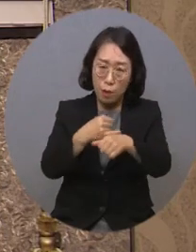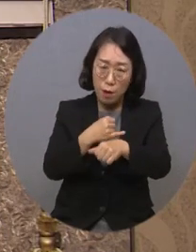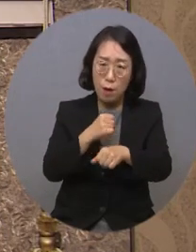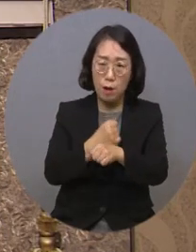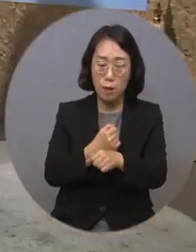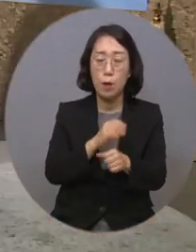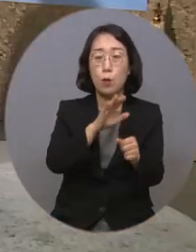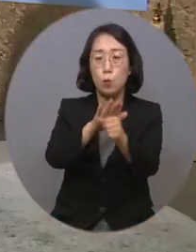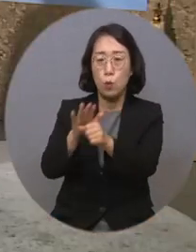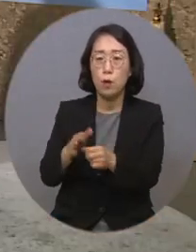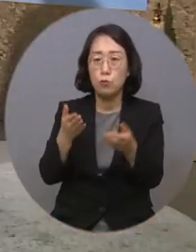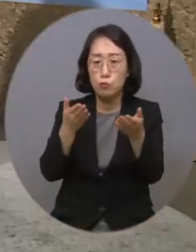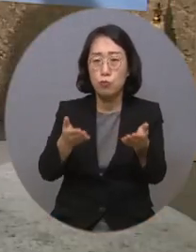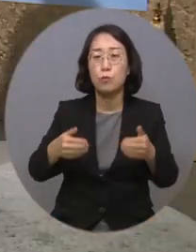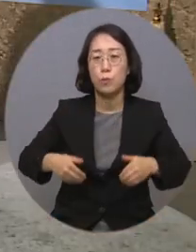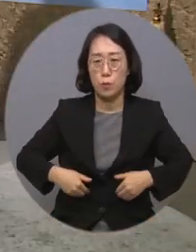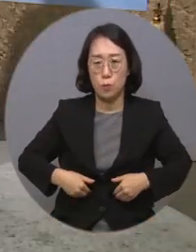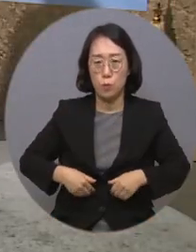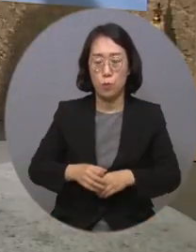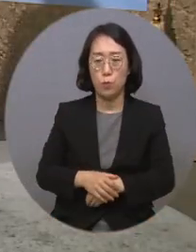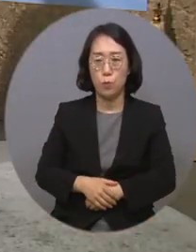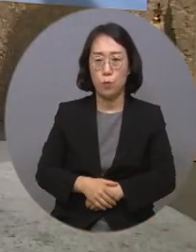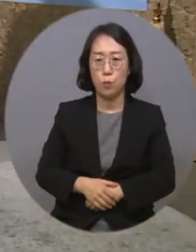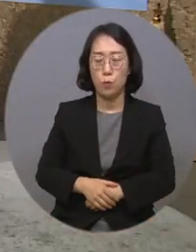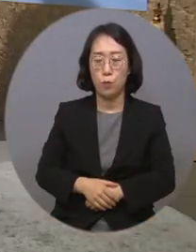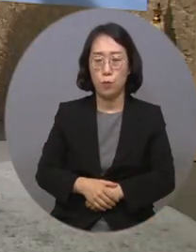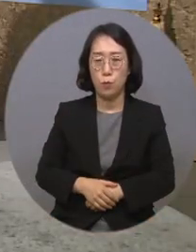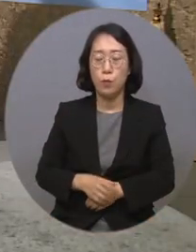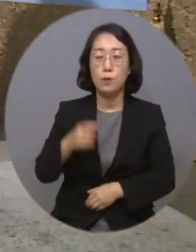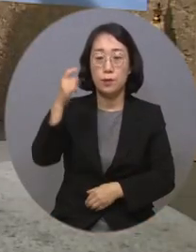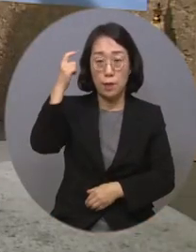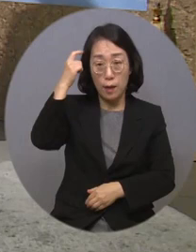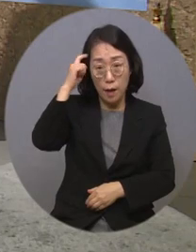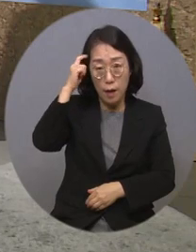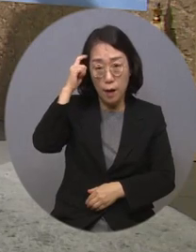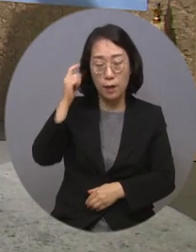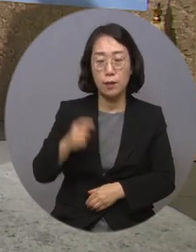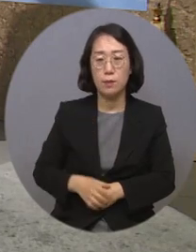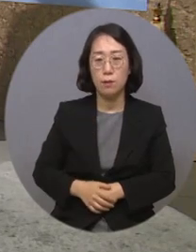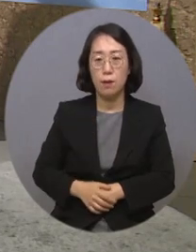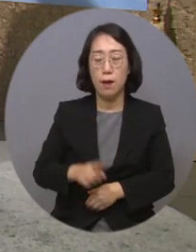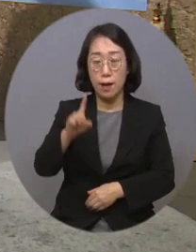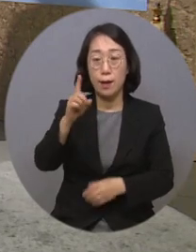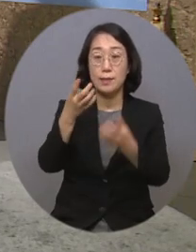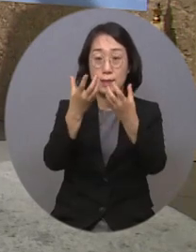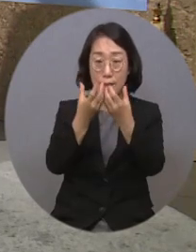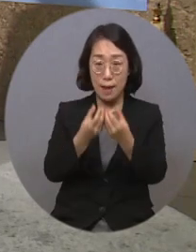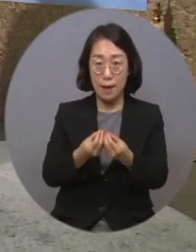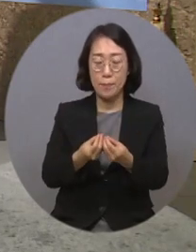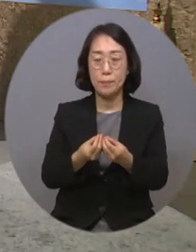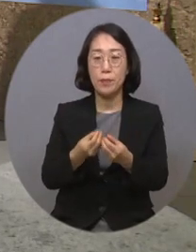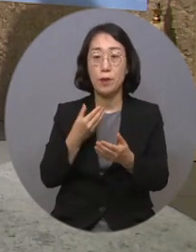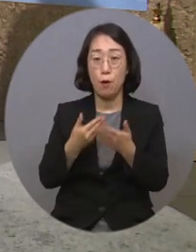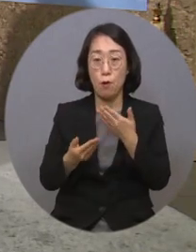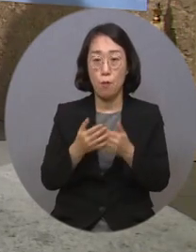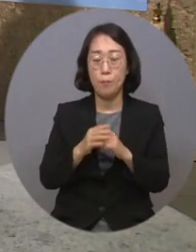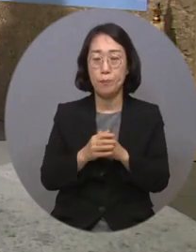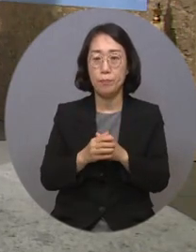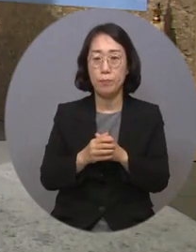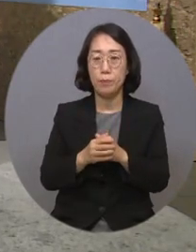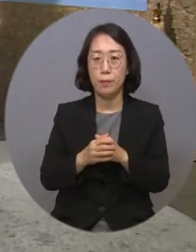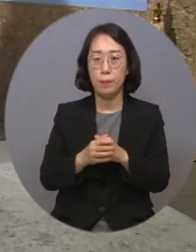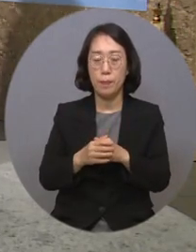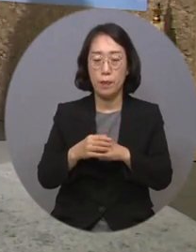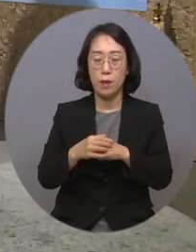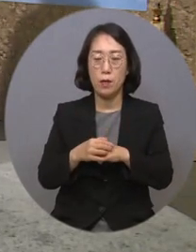지원도 좀 해보자. 네. 이런 이제 그 결론을 도달하게 됐는데, 저희가 한 가지 사례가 있어요. 네. 그